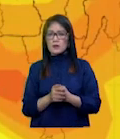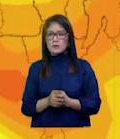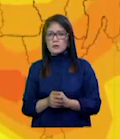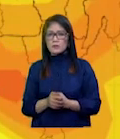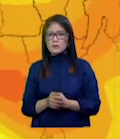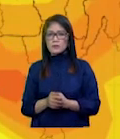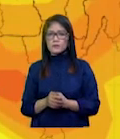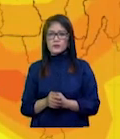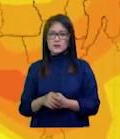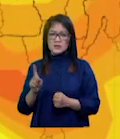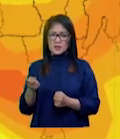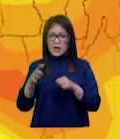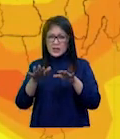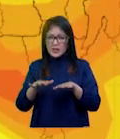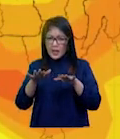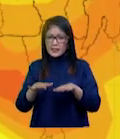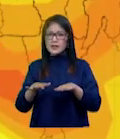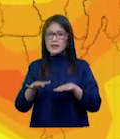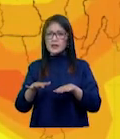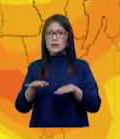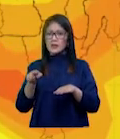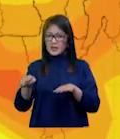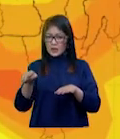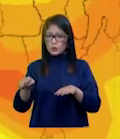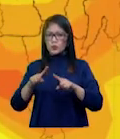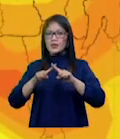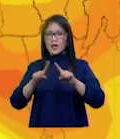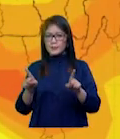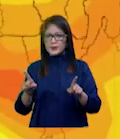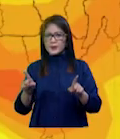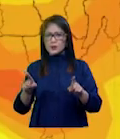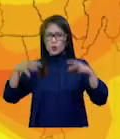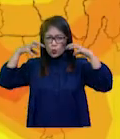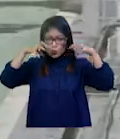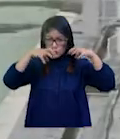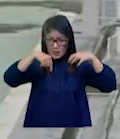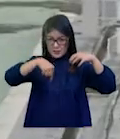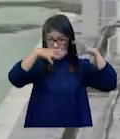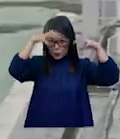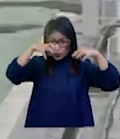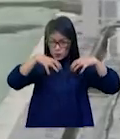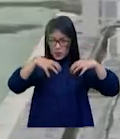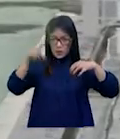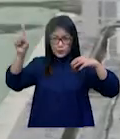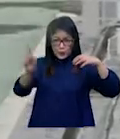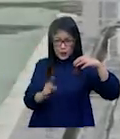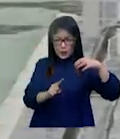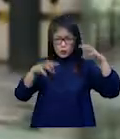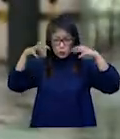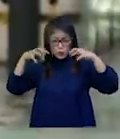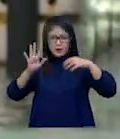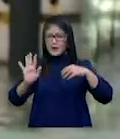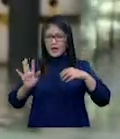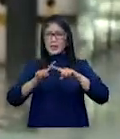yang perlu diwaspadai ya. Namun ini hujan ya, hujan. Bukan badai, hujan. Sekali